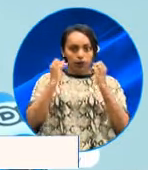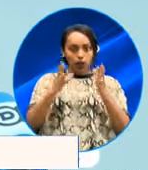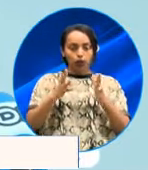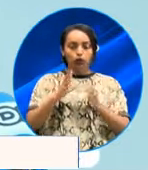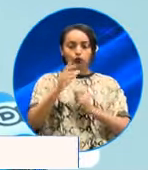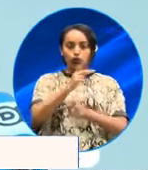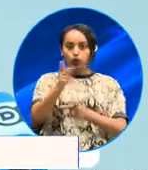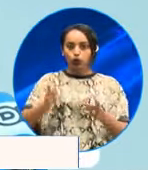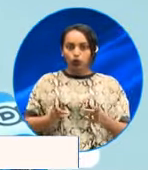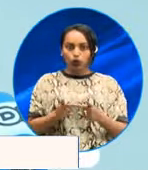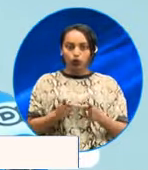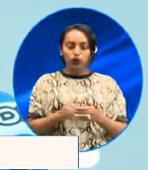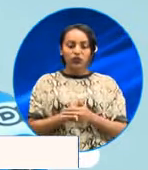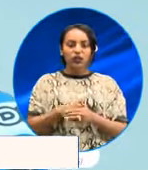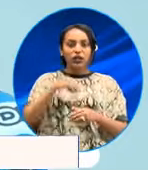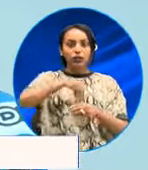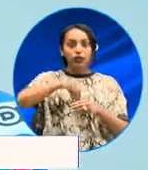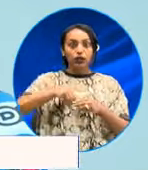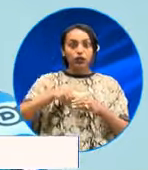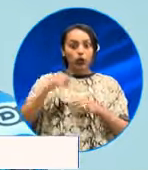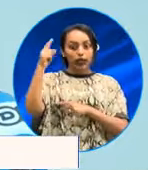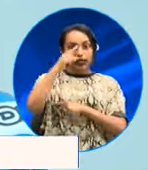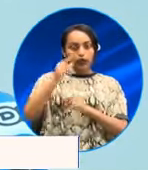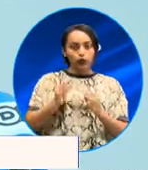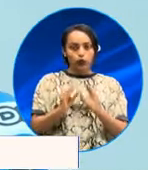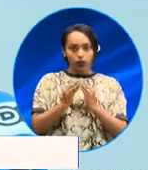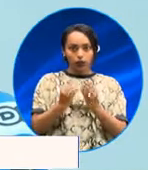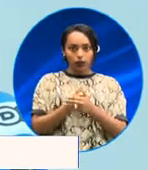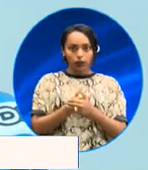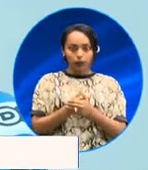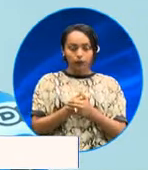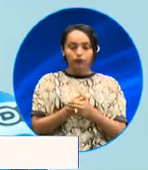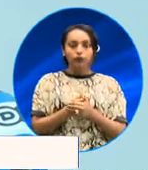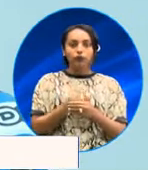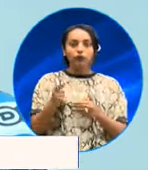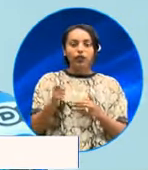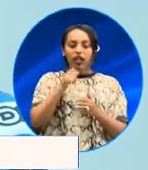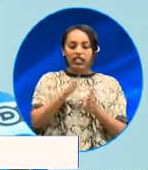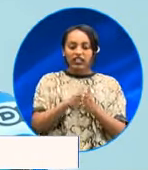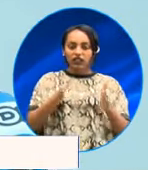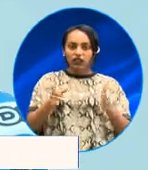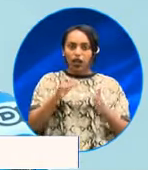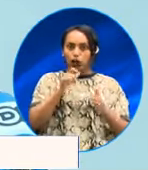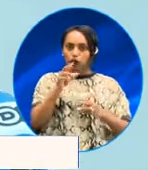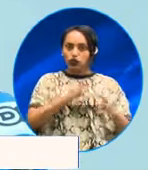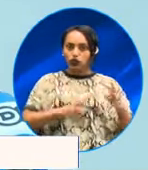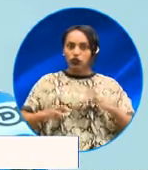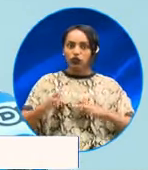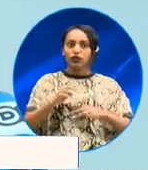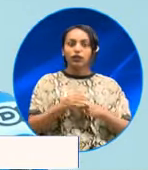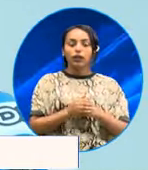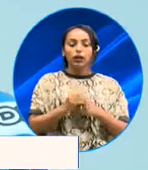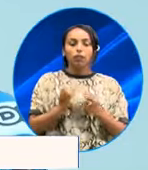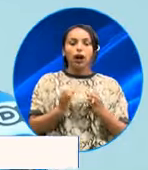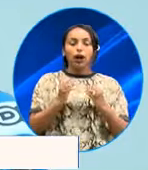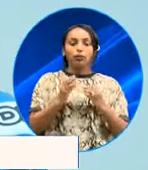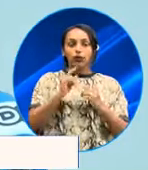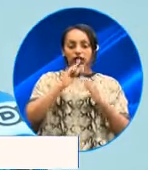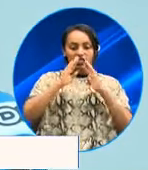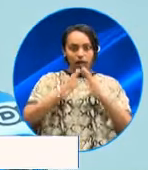በአብዛኛዎቹ አካባቢዎች የመርጫው እለት ሂደት ያለ ጎላ ችግር